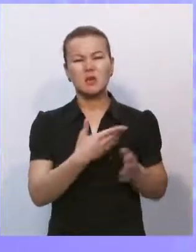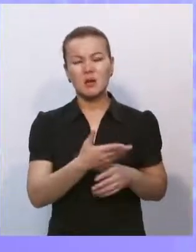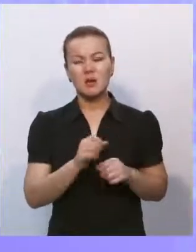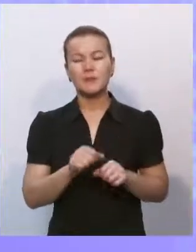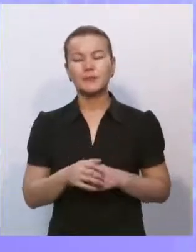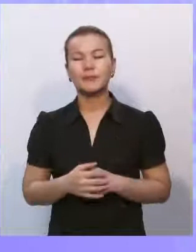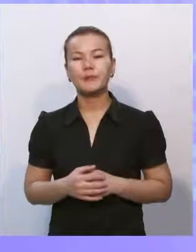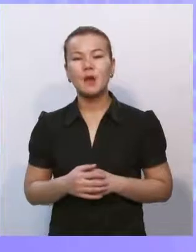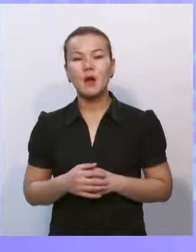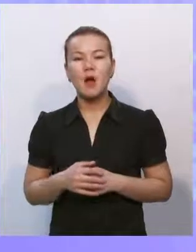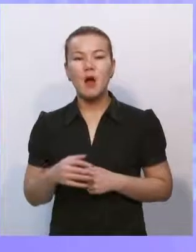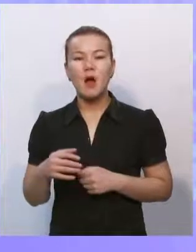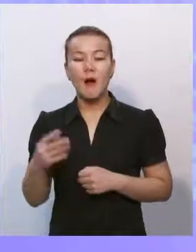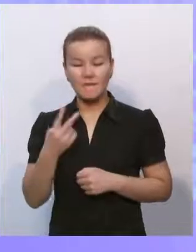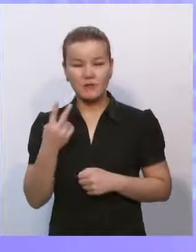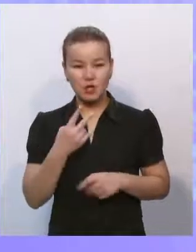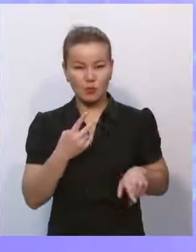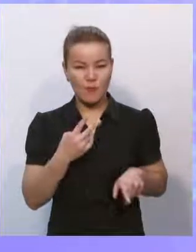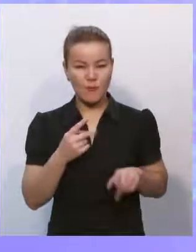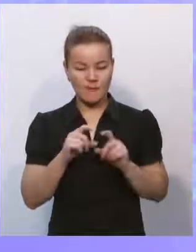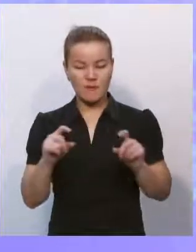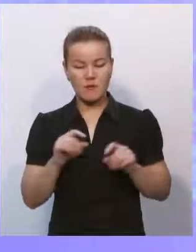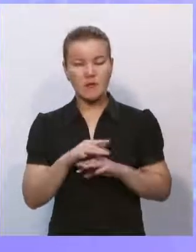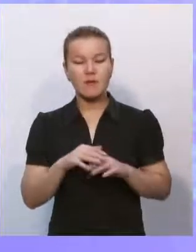а во втором